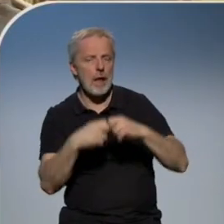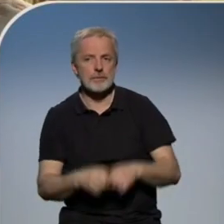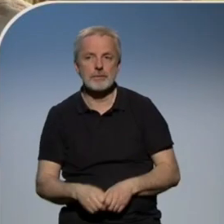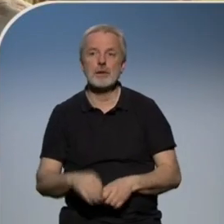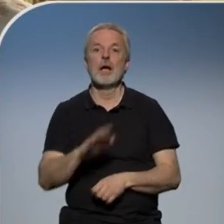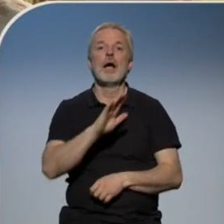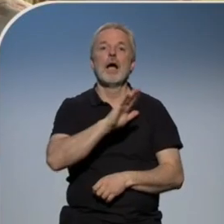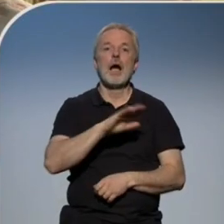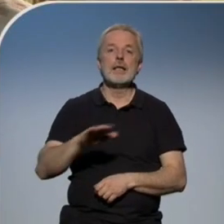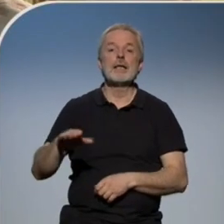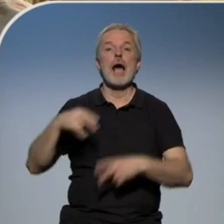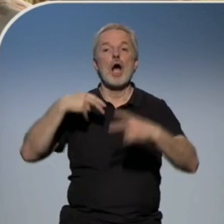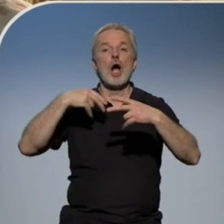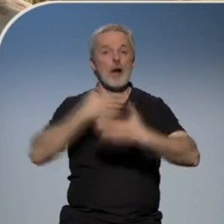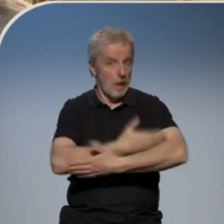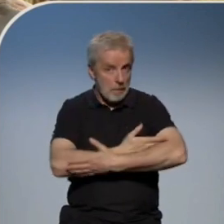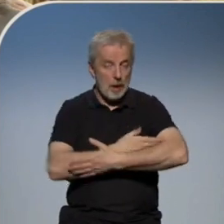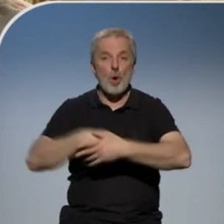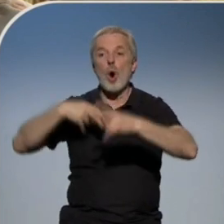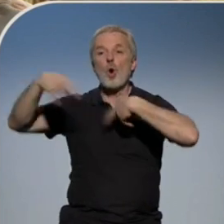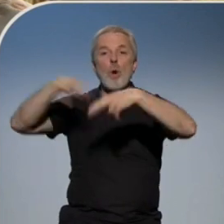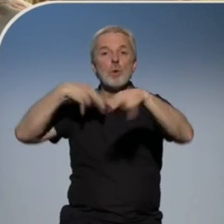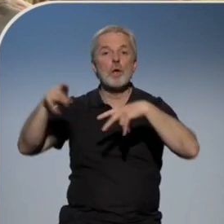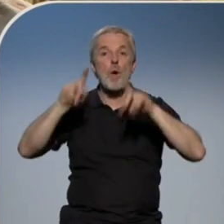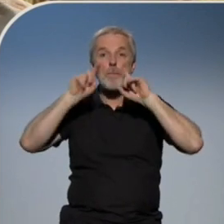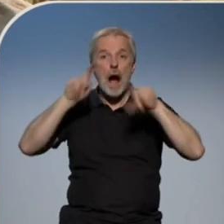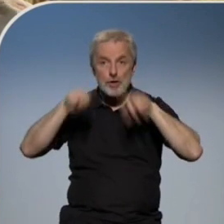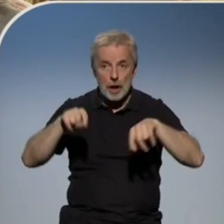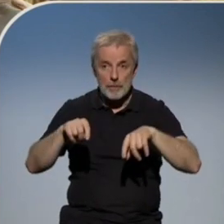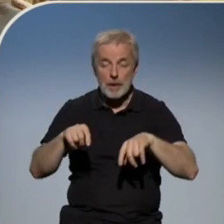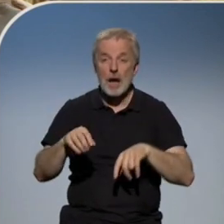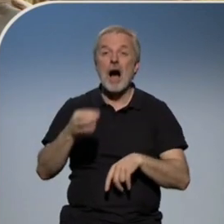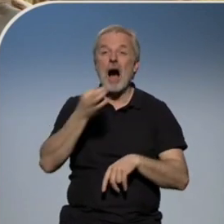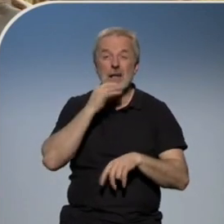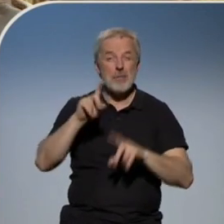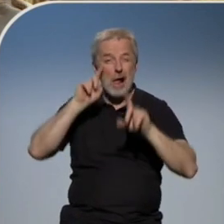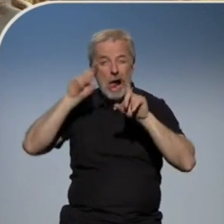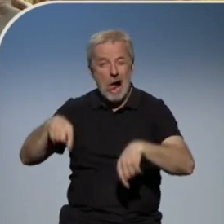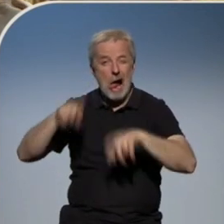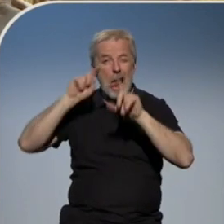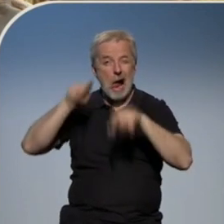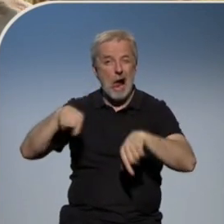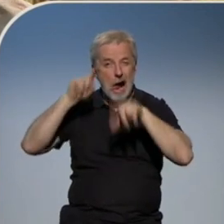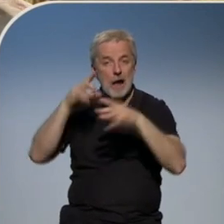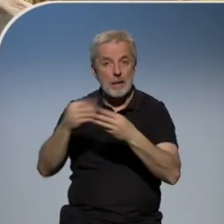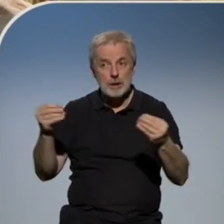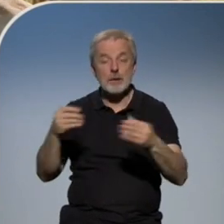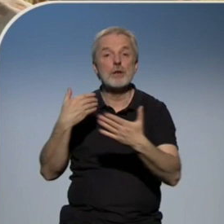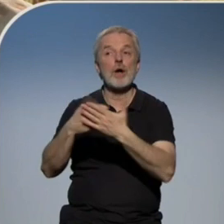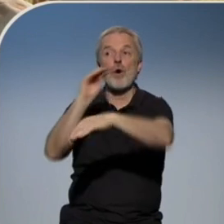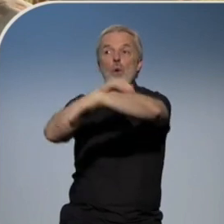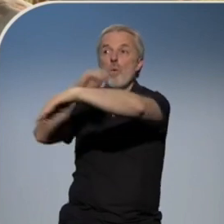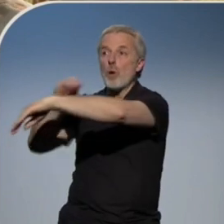prostřednictvím pláče a pokud to dítě není radostné, tak už můžeme říct, že pořád dává najevo, že něco v nepořádku v té rodině, v tom schématu. Mm-hmm.